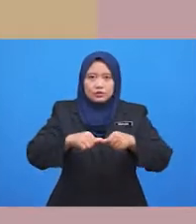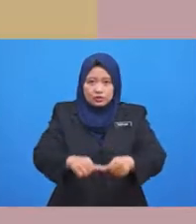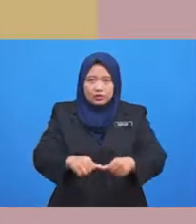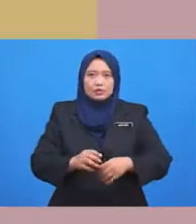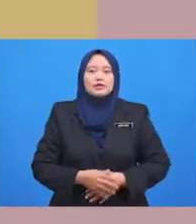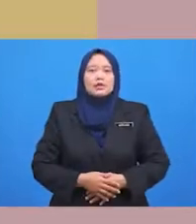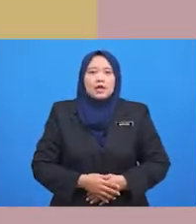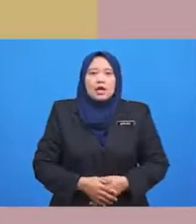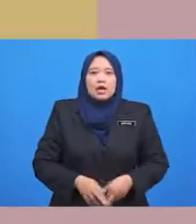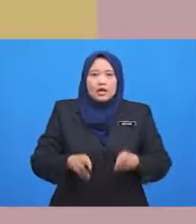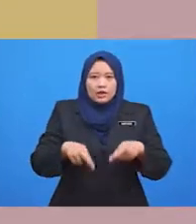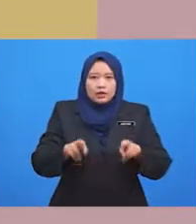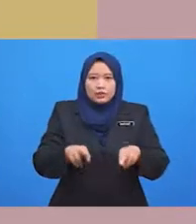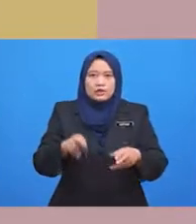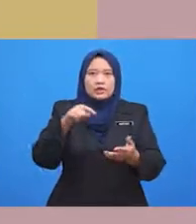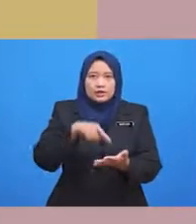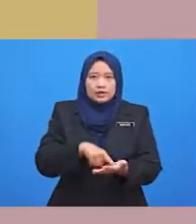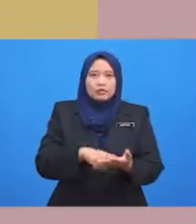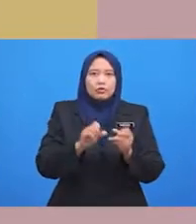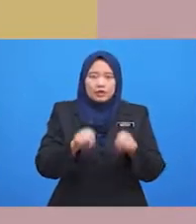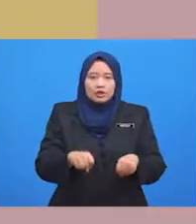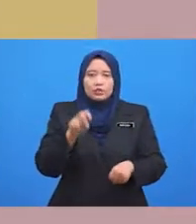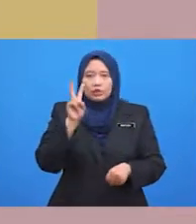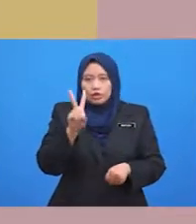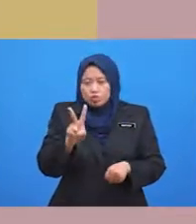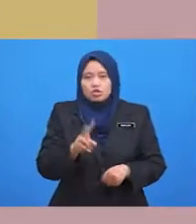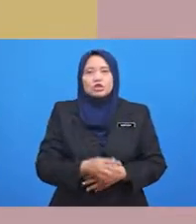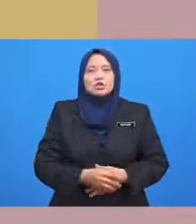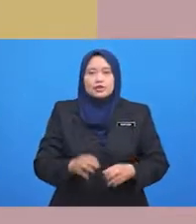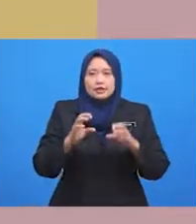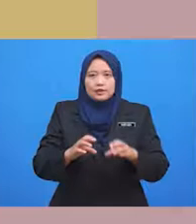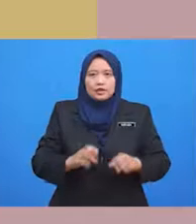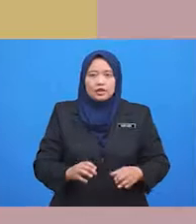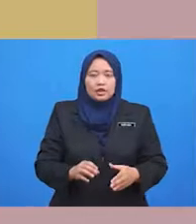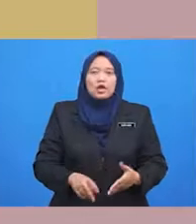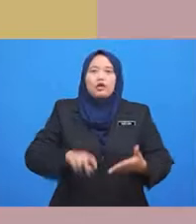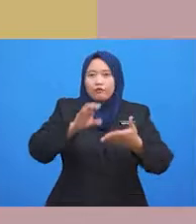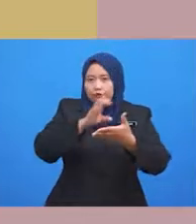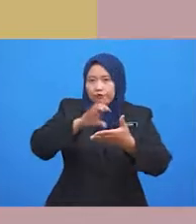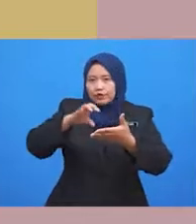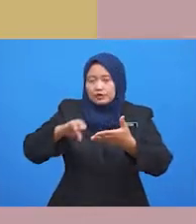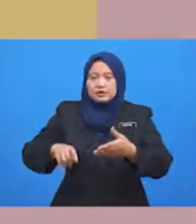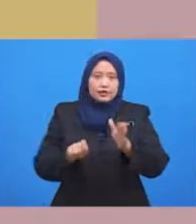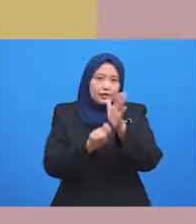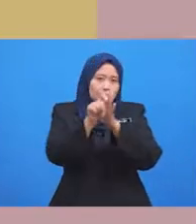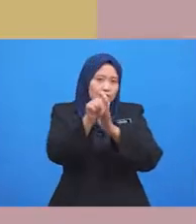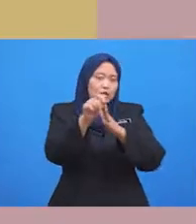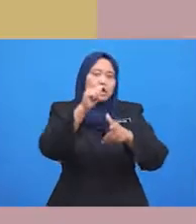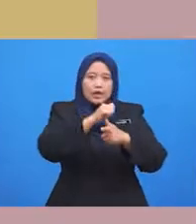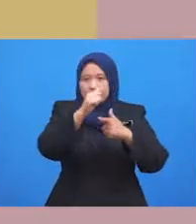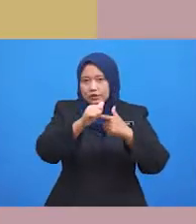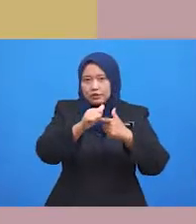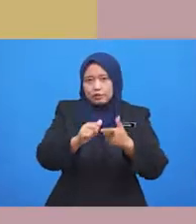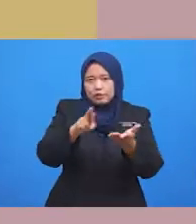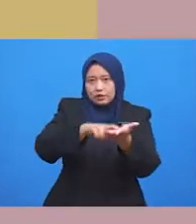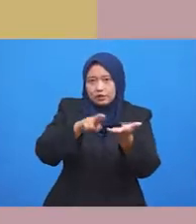ini boleh digunakan dengan dua kaedah iaitu frekuensi yang tinggi atau rendah bergantung